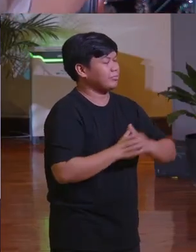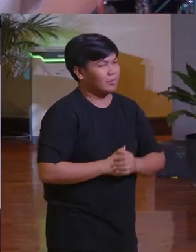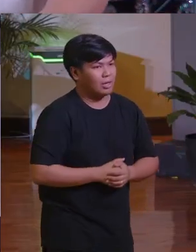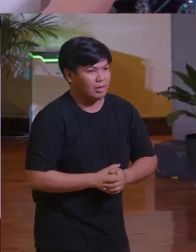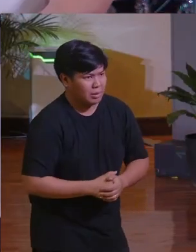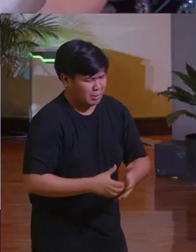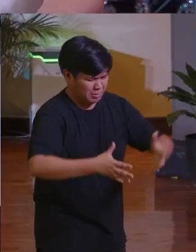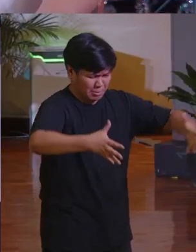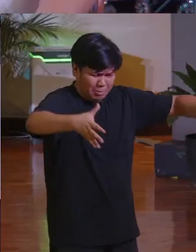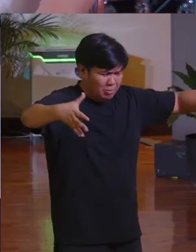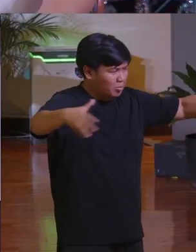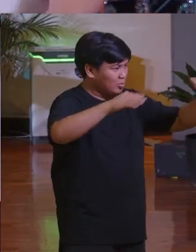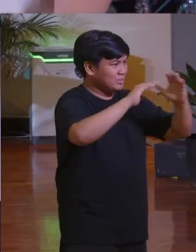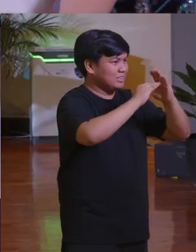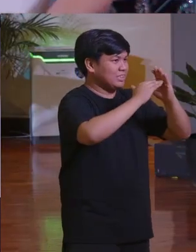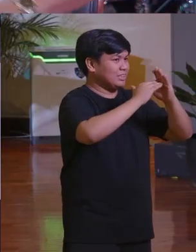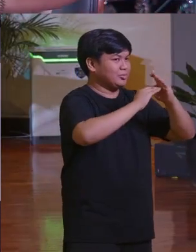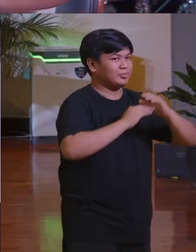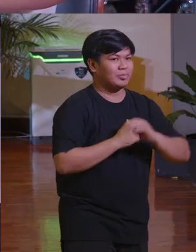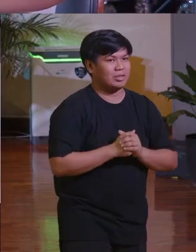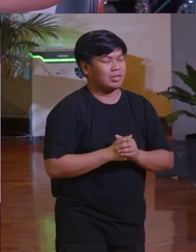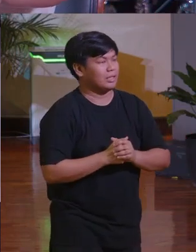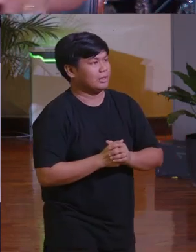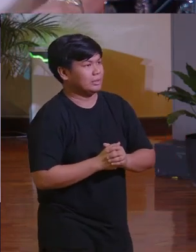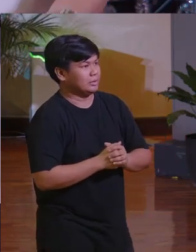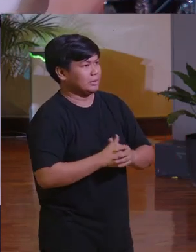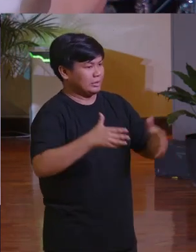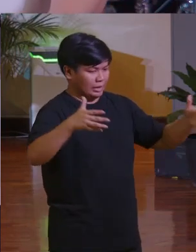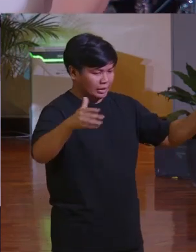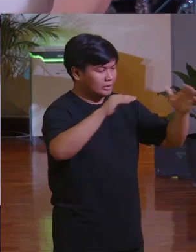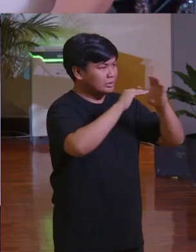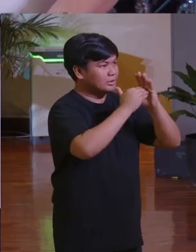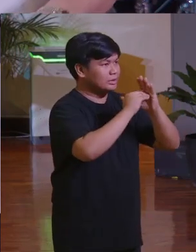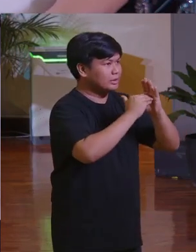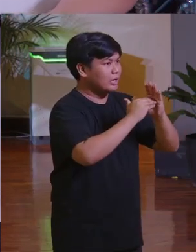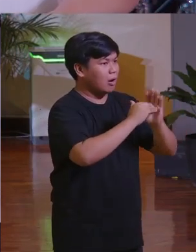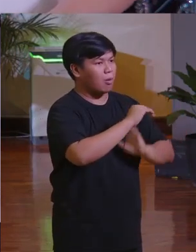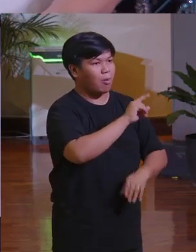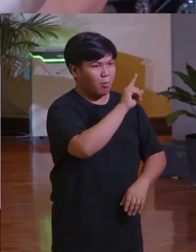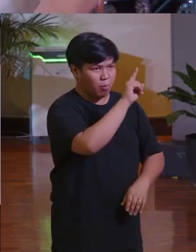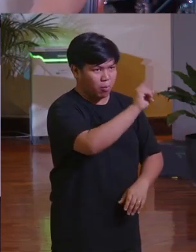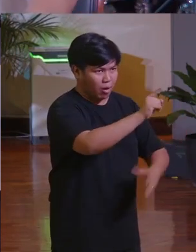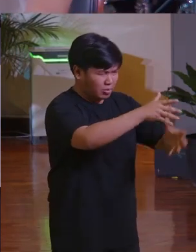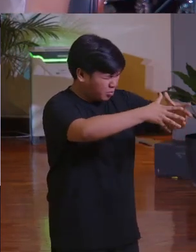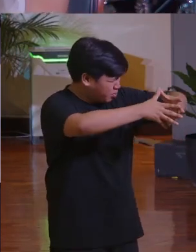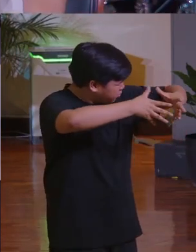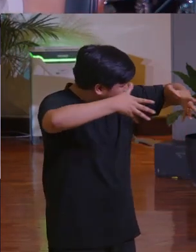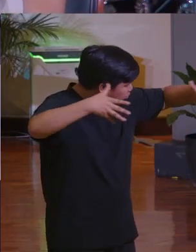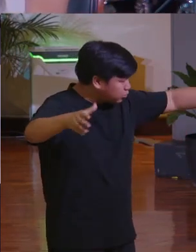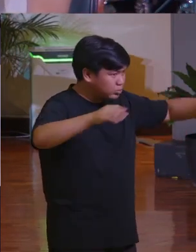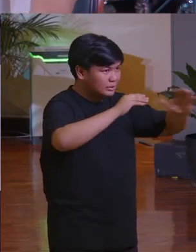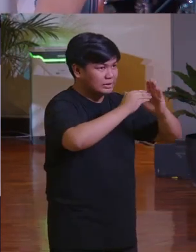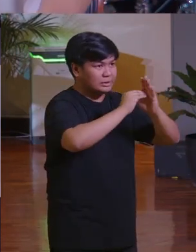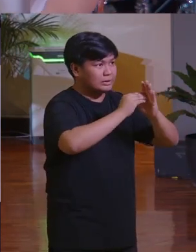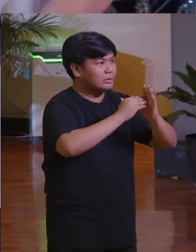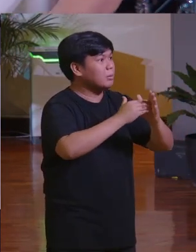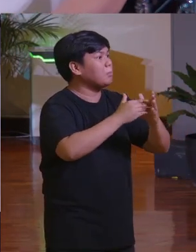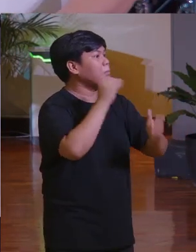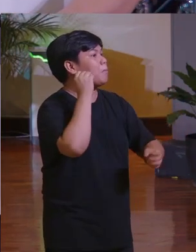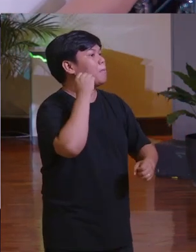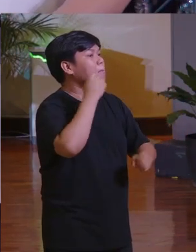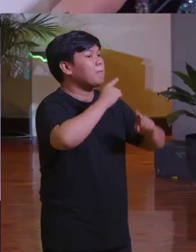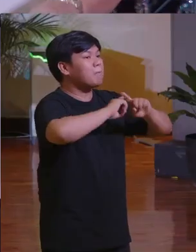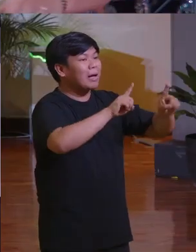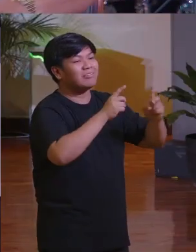So malaki siyang city. That great city. Isang malaking city. Isang